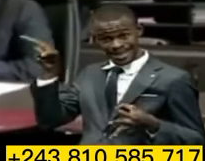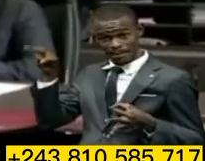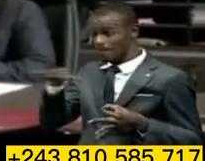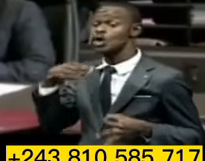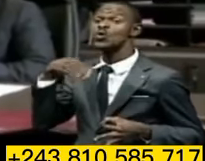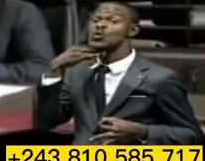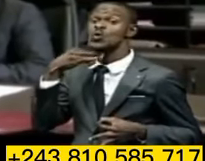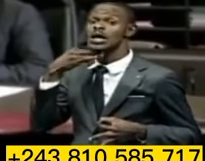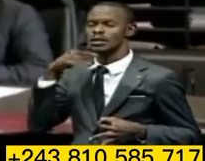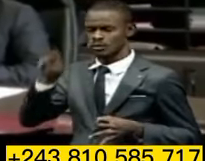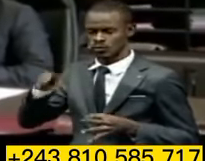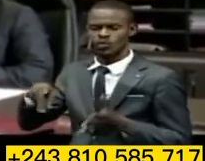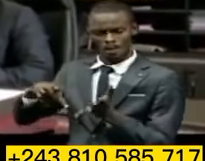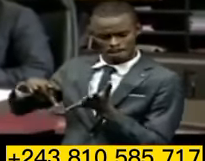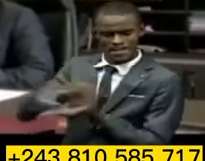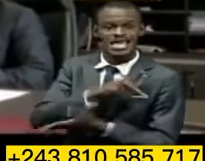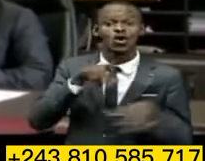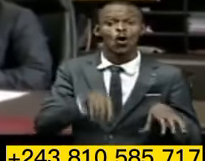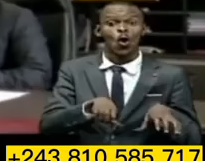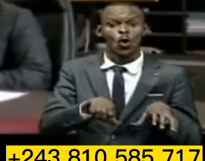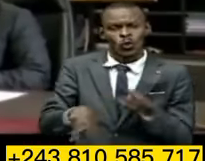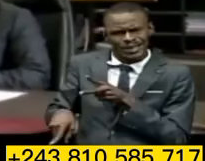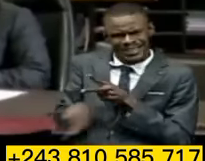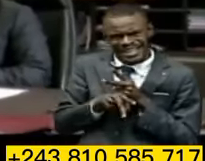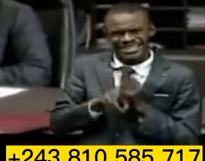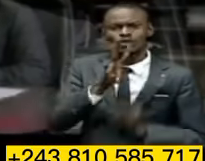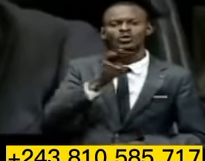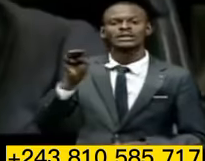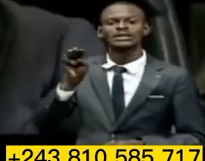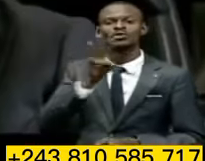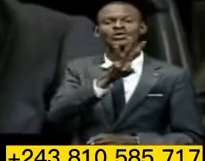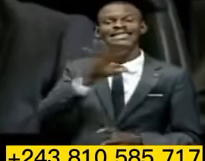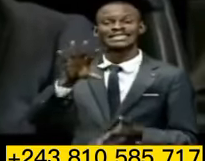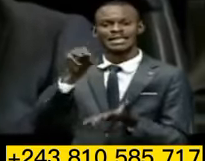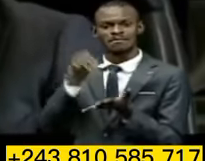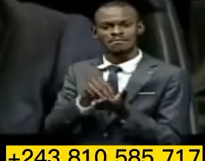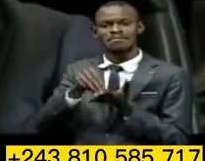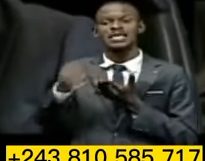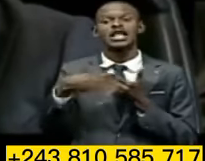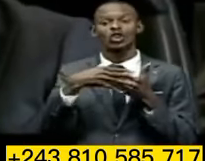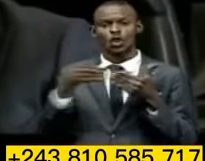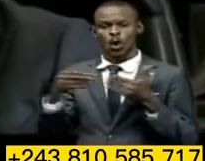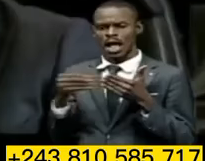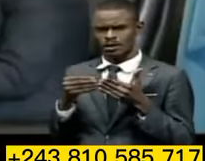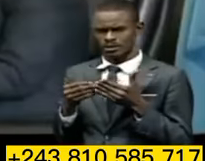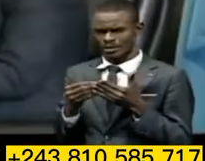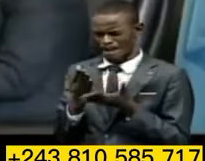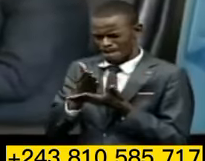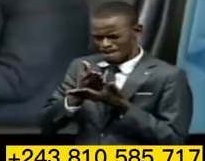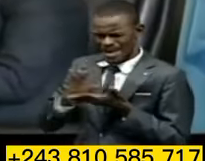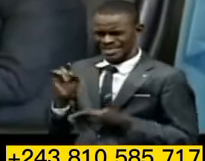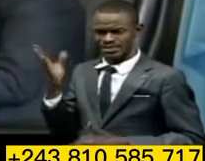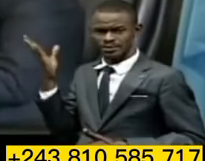l'Ouganda en 5 versements annuels de 65 millions de dollars américains, dont le premier est intervenu le